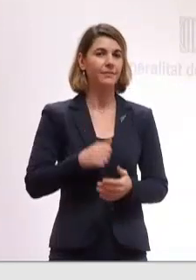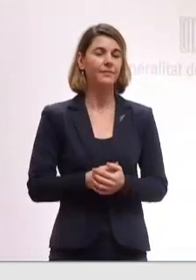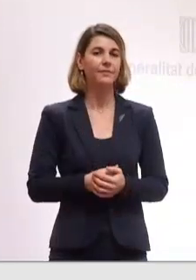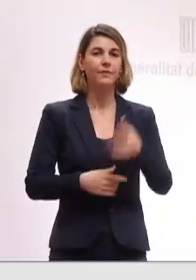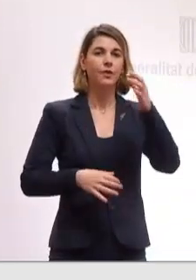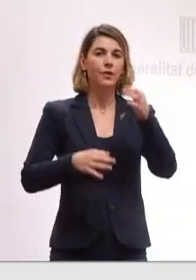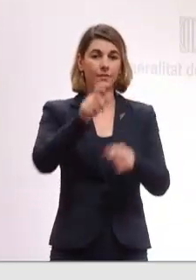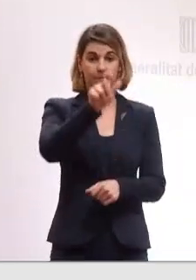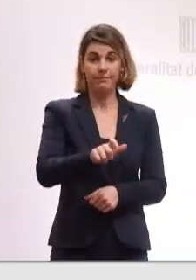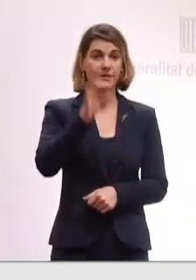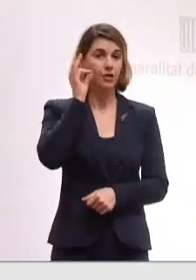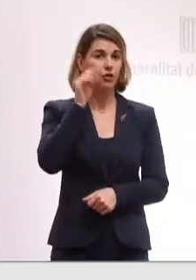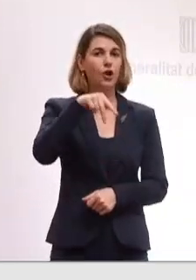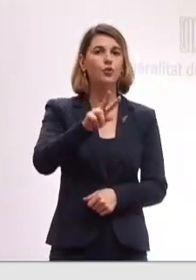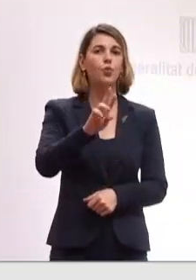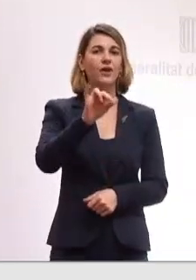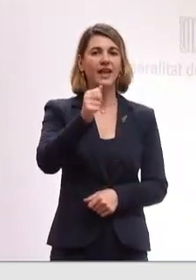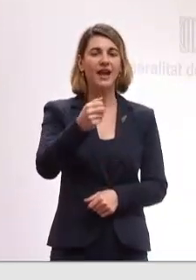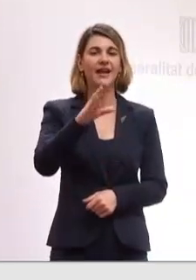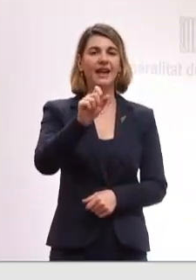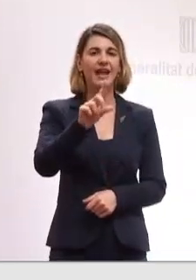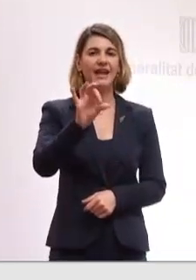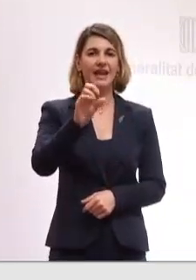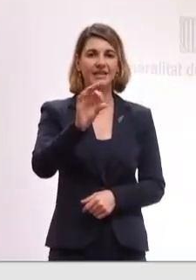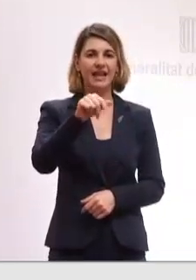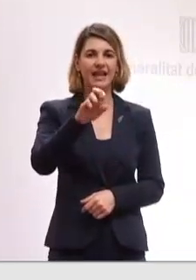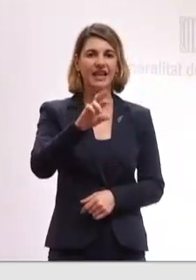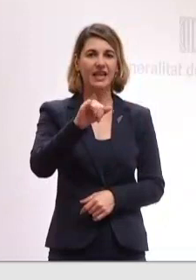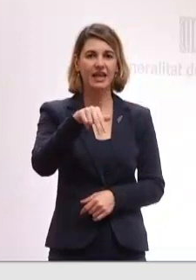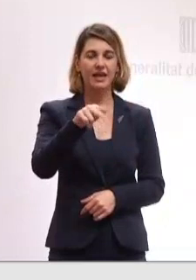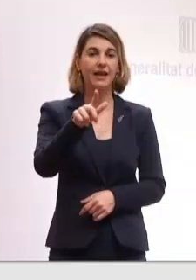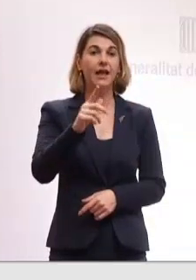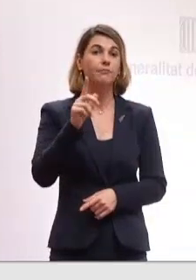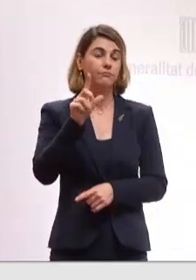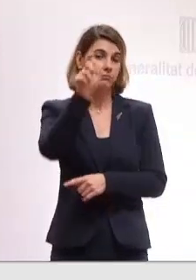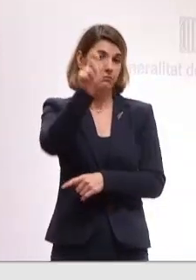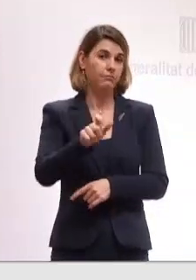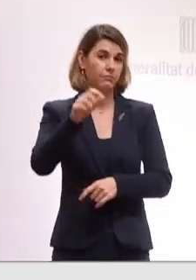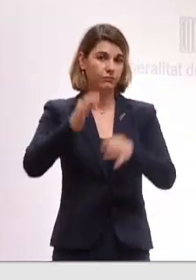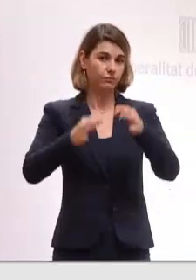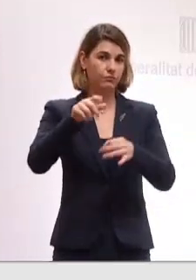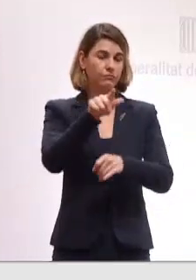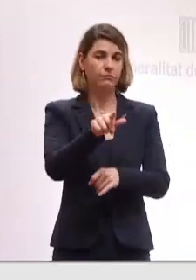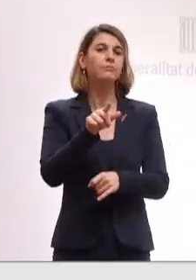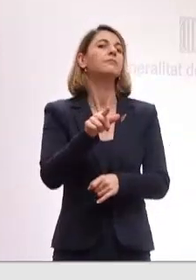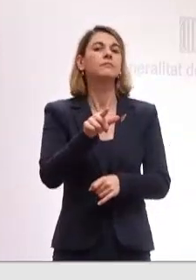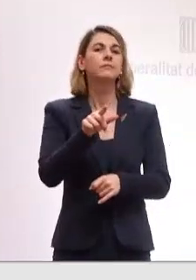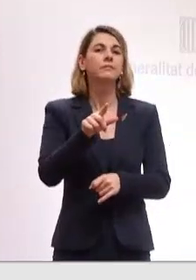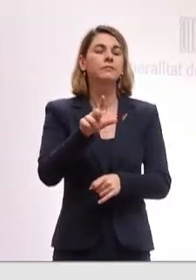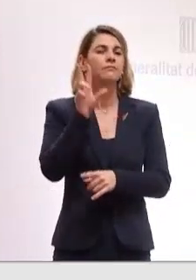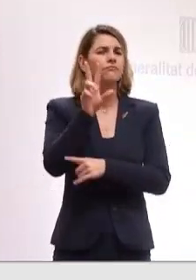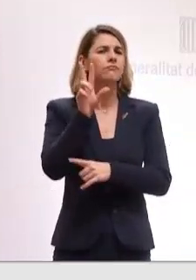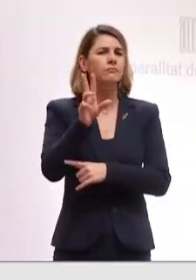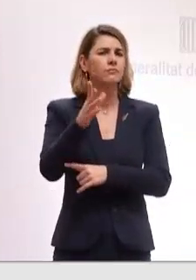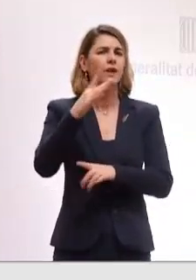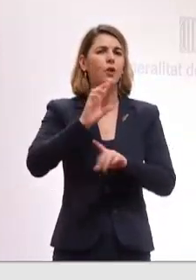A la il·lustríssima senyora Núria Clèries i Nerín, magistrada al jutjat de menors número 5 de Barcelona. Va ser lletrada pel